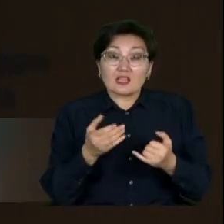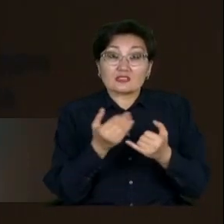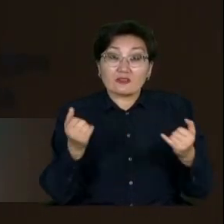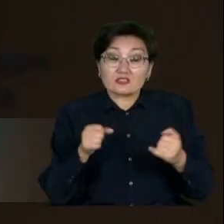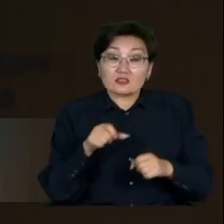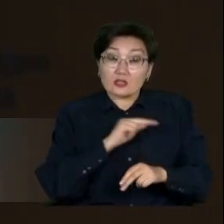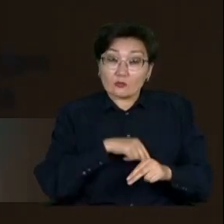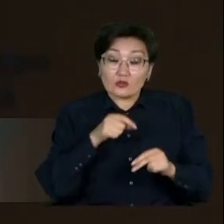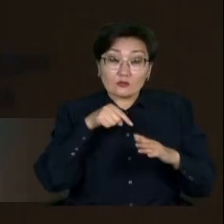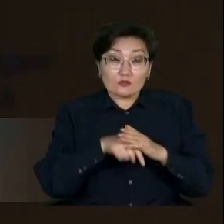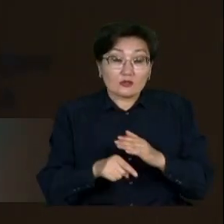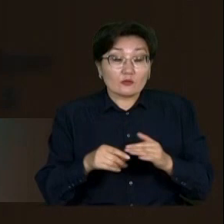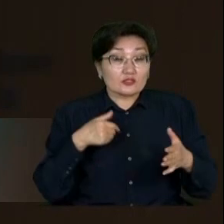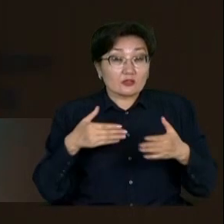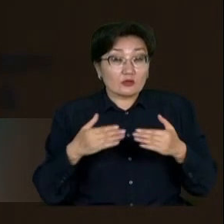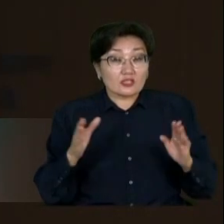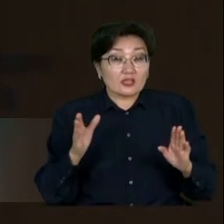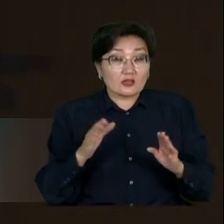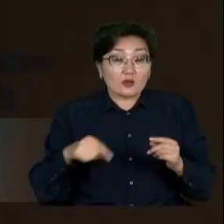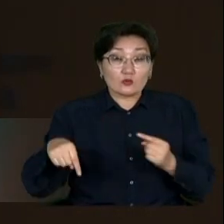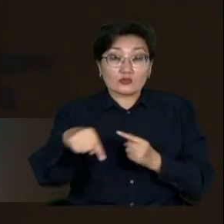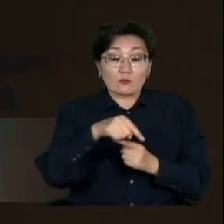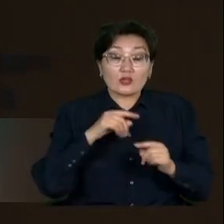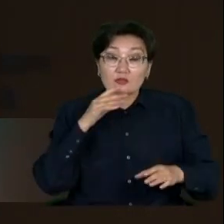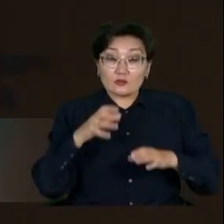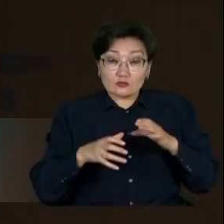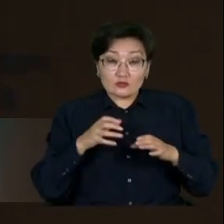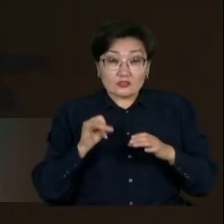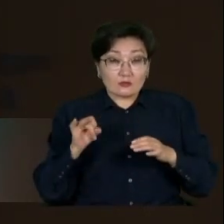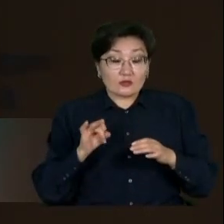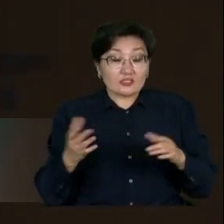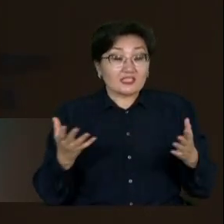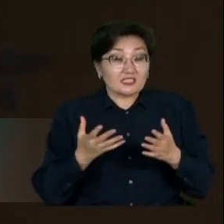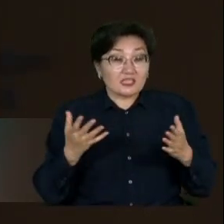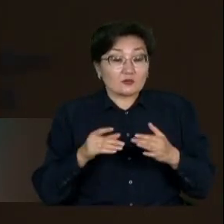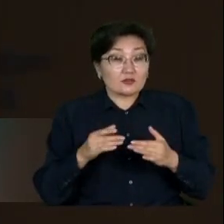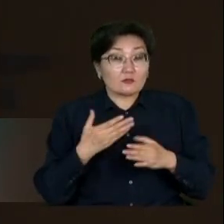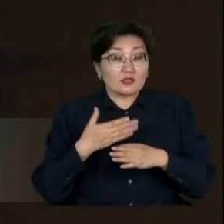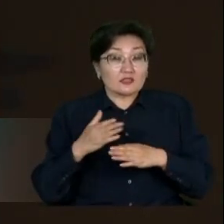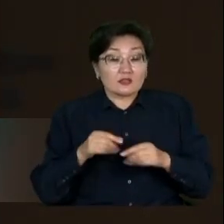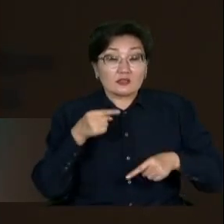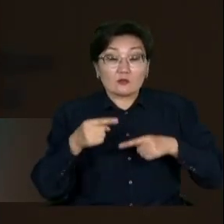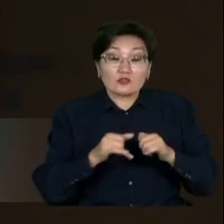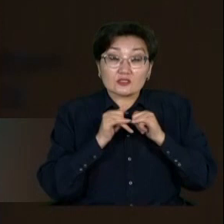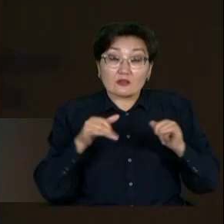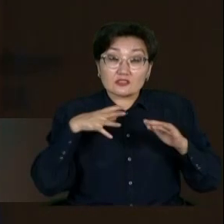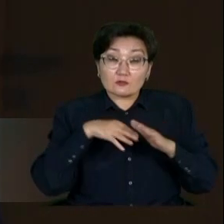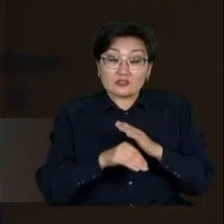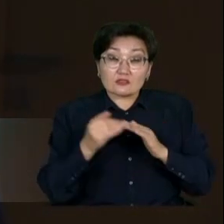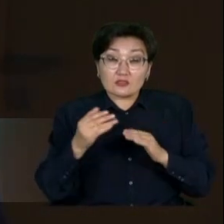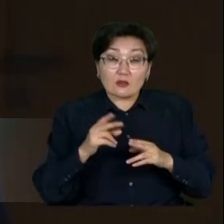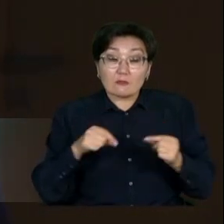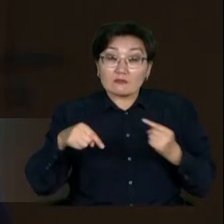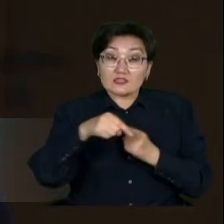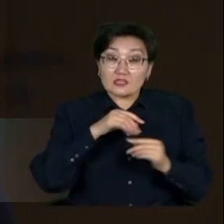компании, как они относятся к окружающему миру, да, и, естественно, какие элементы устойчивого развития внедряются в их